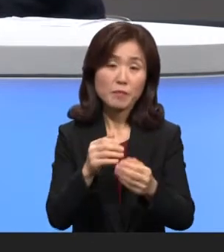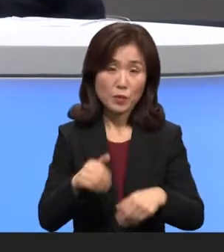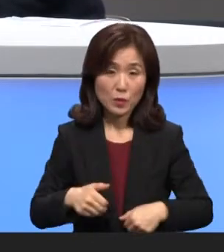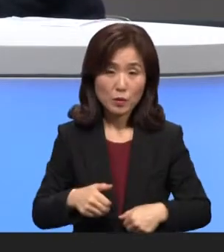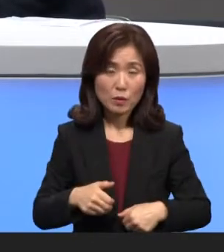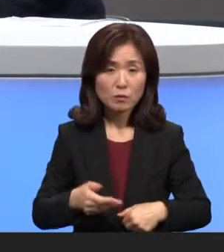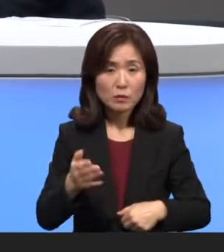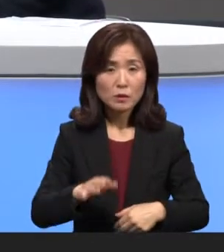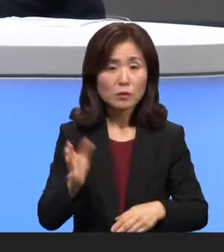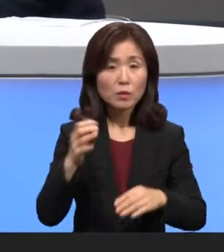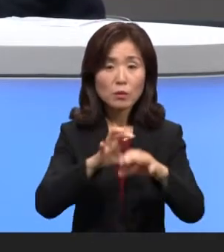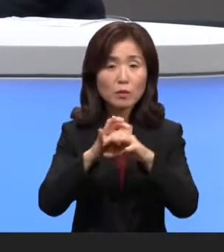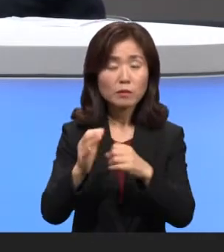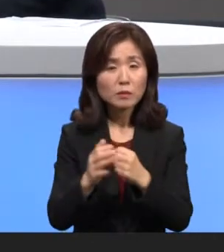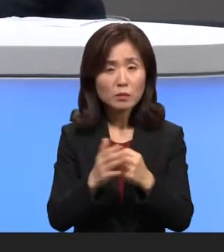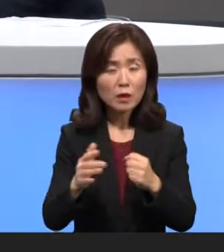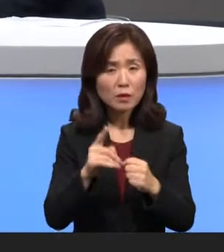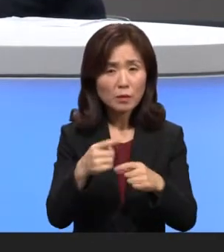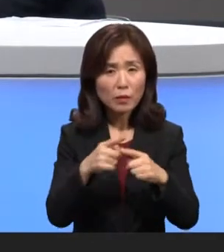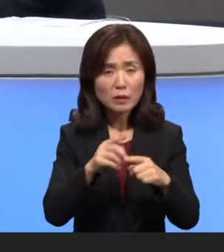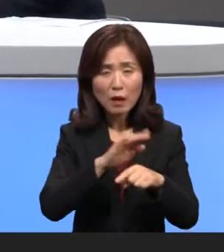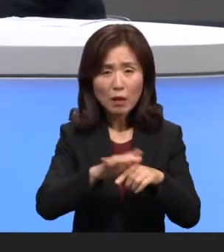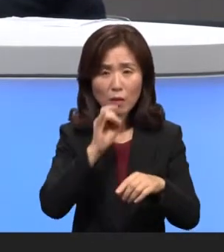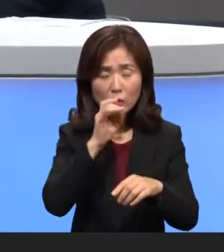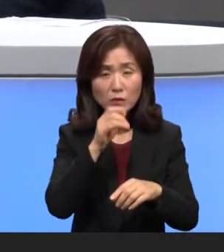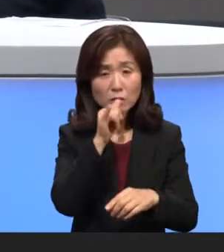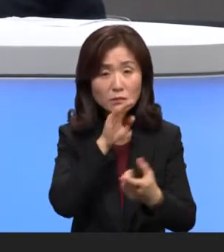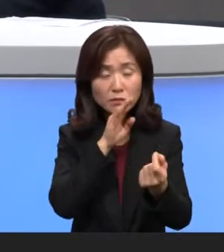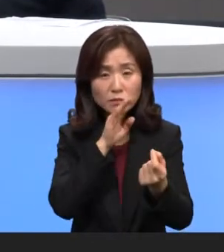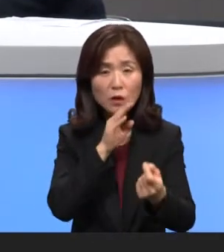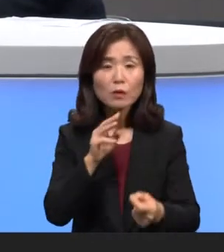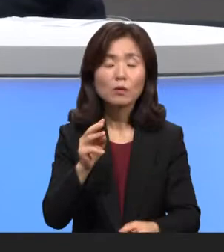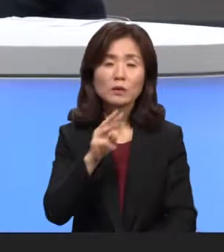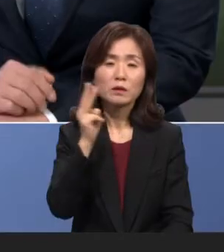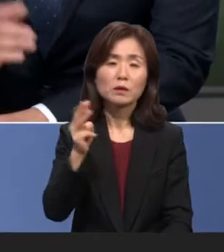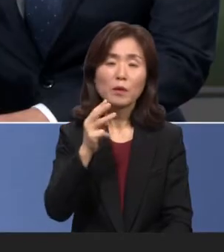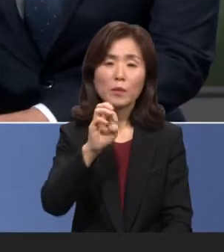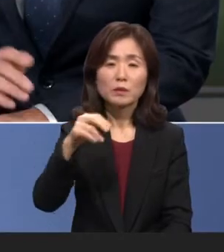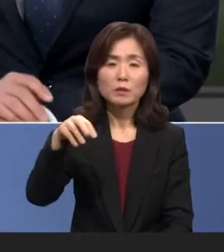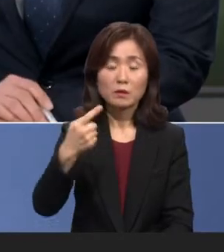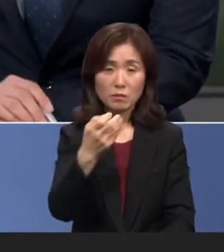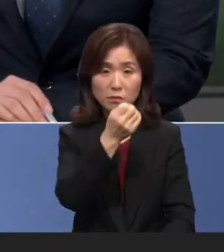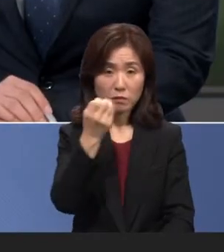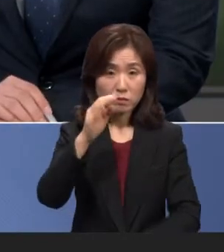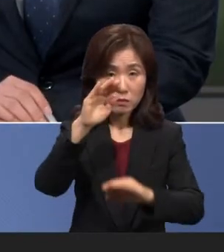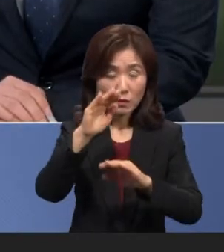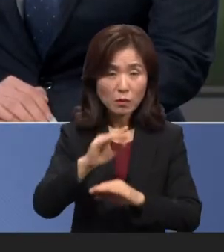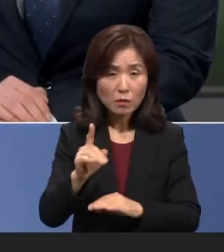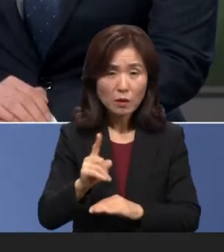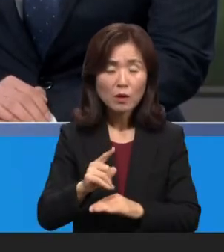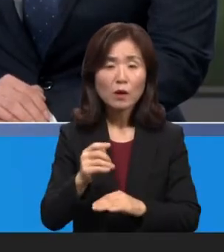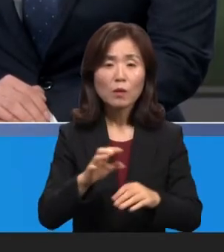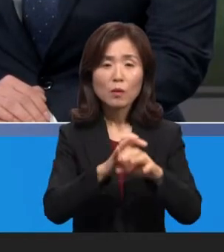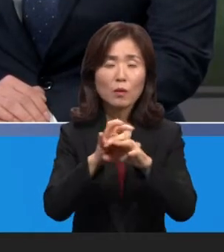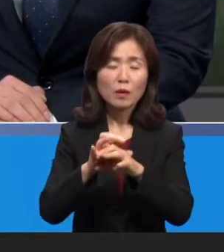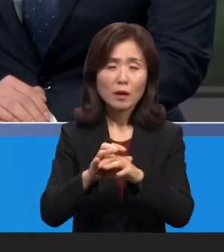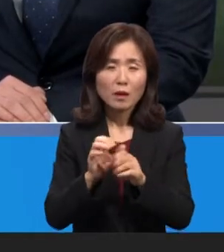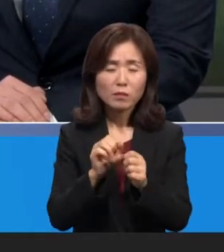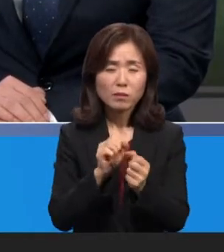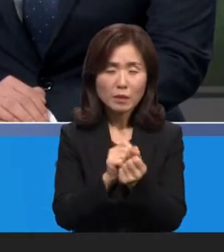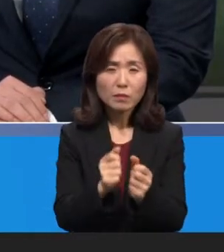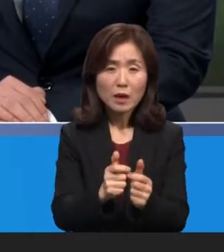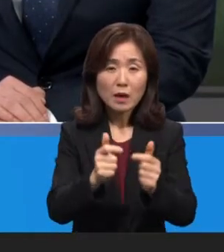잘 이루어지지 않고 있다구요 예 워싱턴포스트 보도에 따르면 코로 날 구로 코르 내고 유행한 뒤에 이런 평가가 제대로 이루어지지